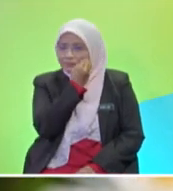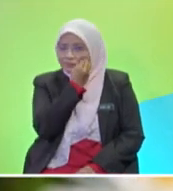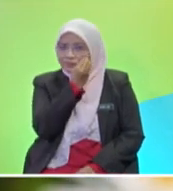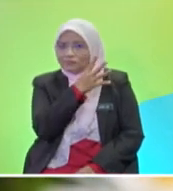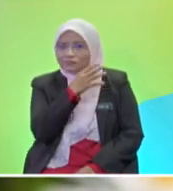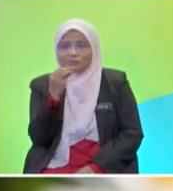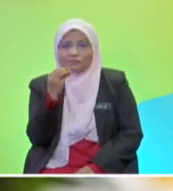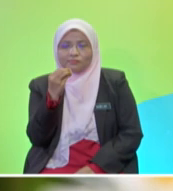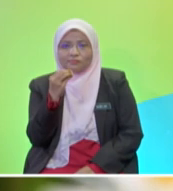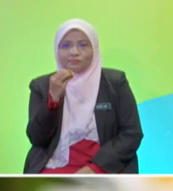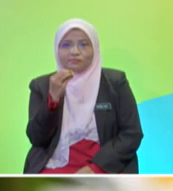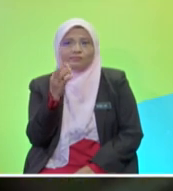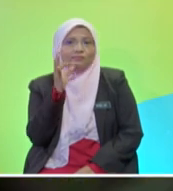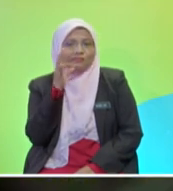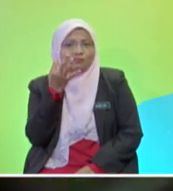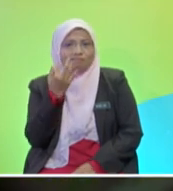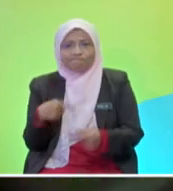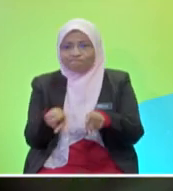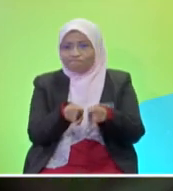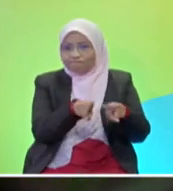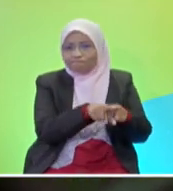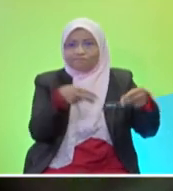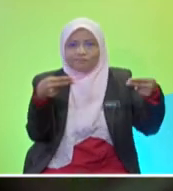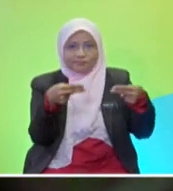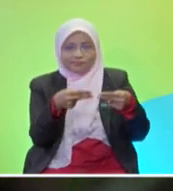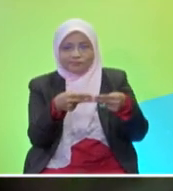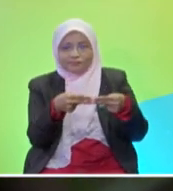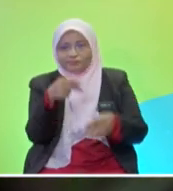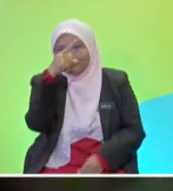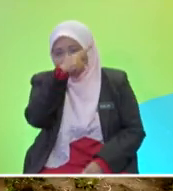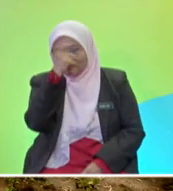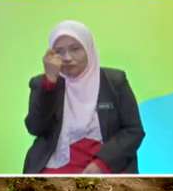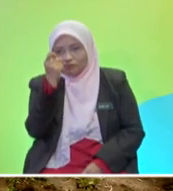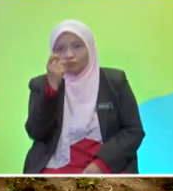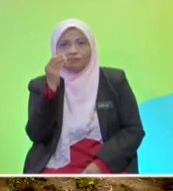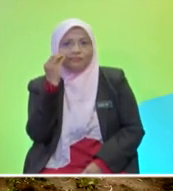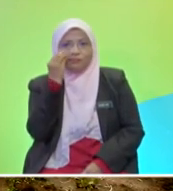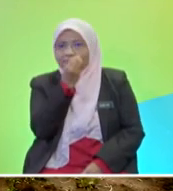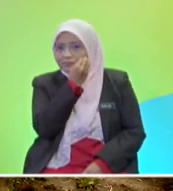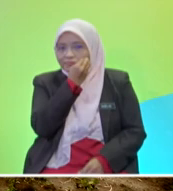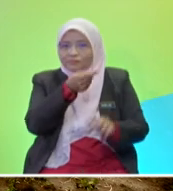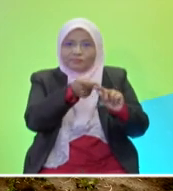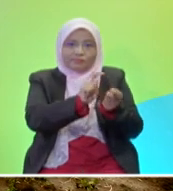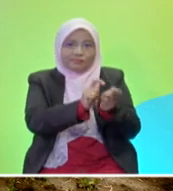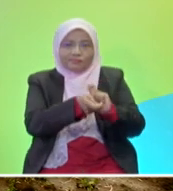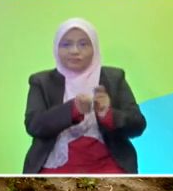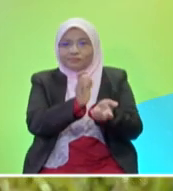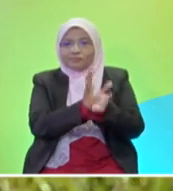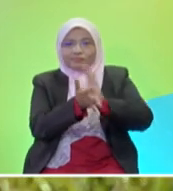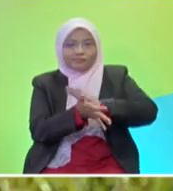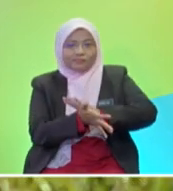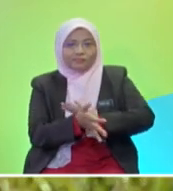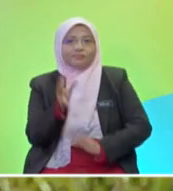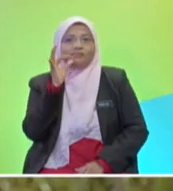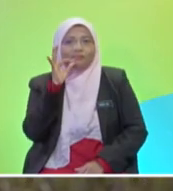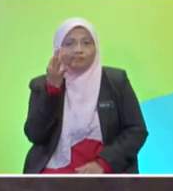berkaitan kerana bunga ni bertukar menjadi buah atau biji benih. Macam cikgu jelaskan, bunga